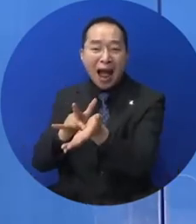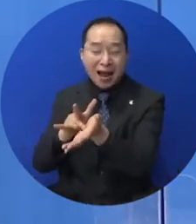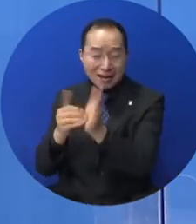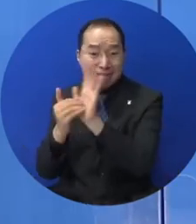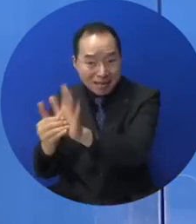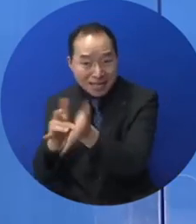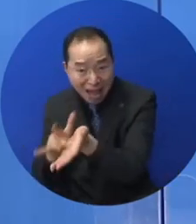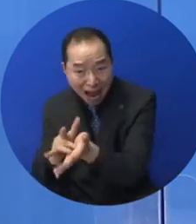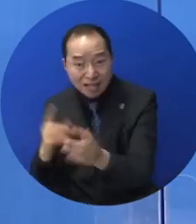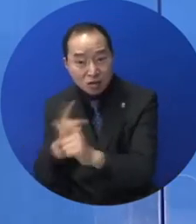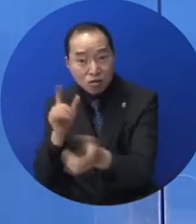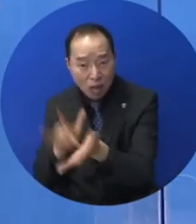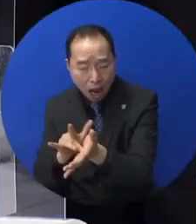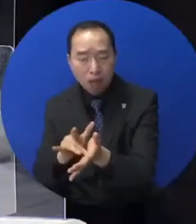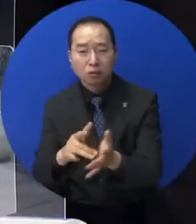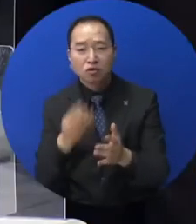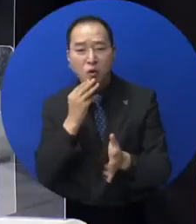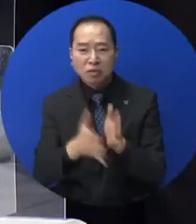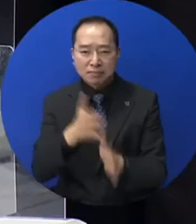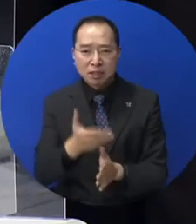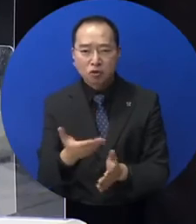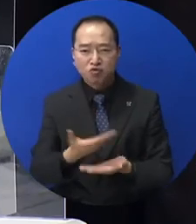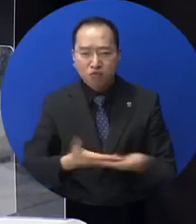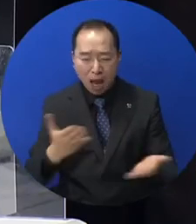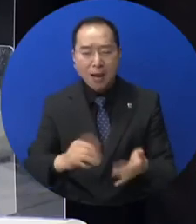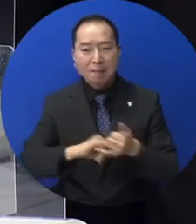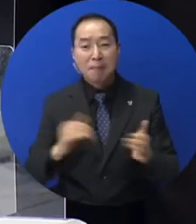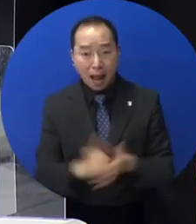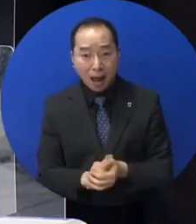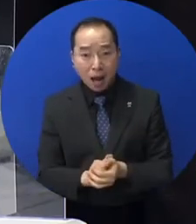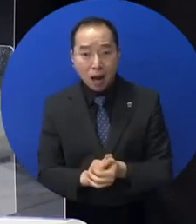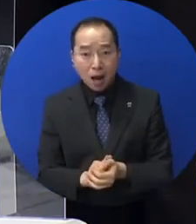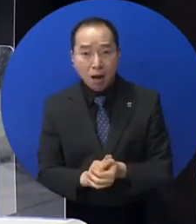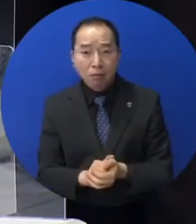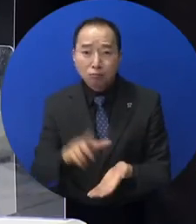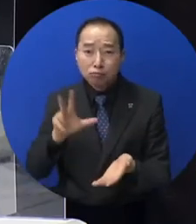있습니다. 그런데 이제 이런 재난은 앞으로 또 계속 올 가능성이 있다는